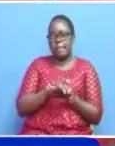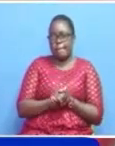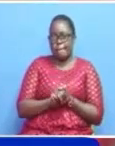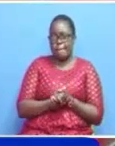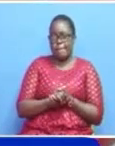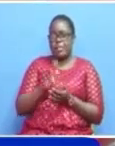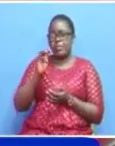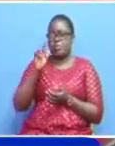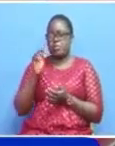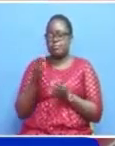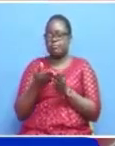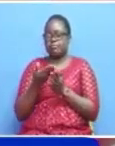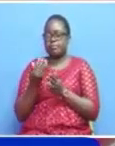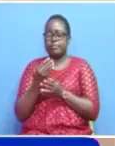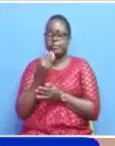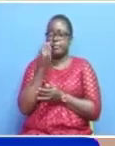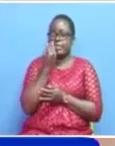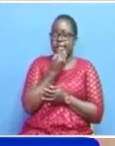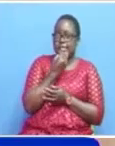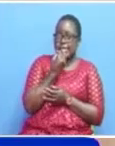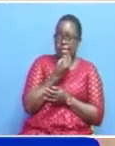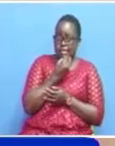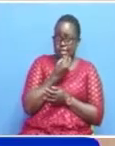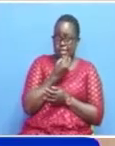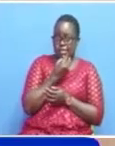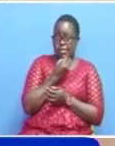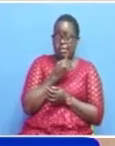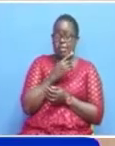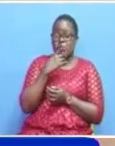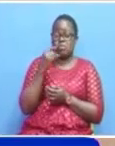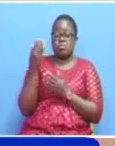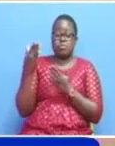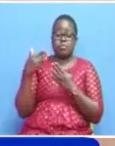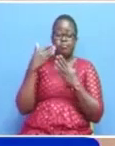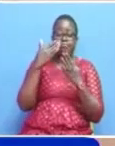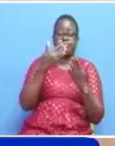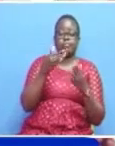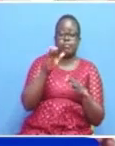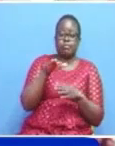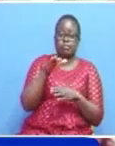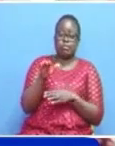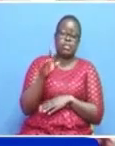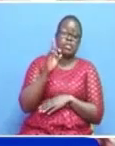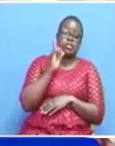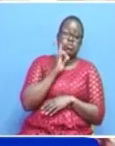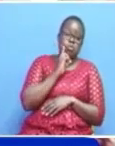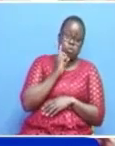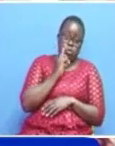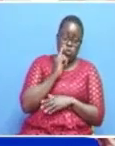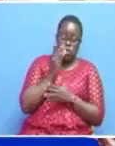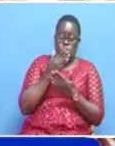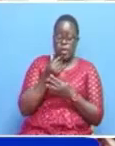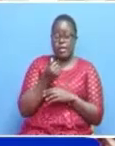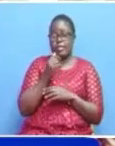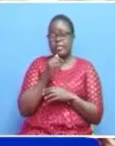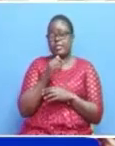Mutalatala wa kumuveta nga kivila ni munini wa President Rigathi Gachagua hawe kwa atipa kutha kwa mbunge ni nene kwa mudhanyani wawu ni vala mutalatala